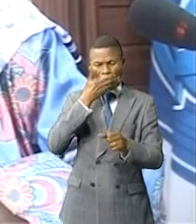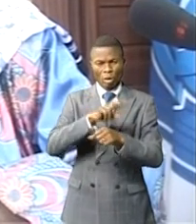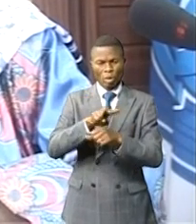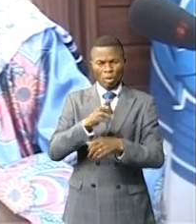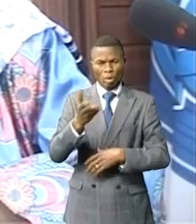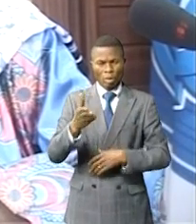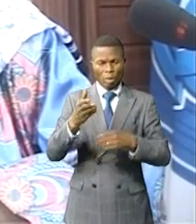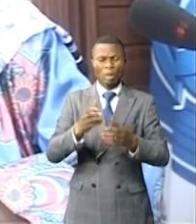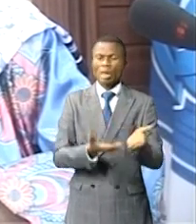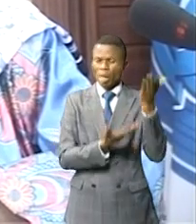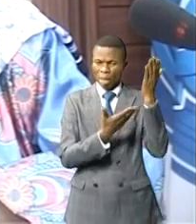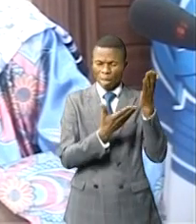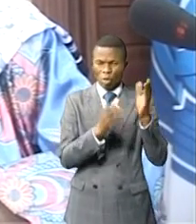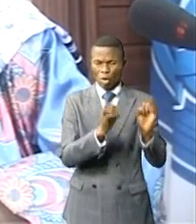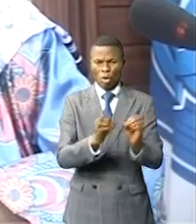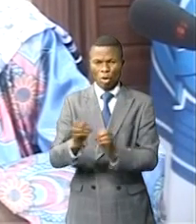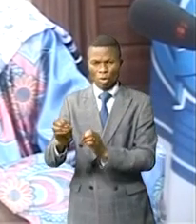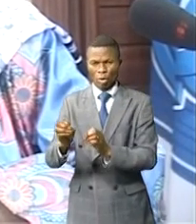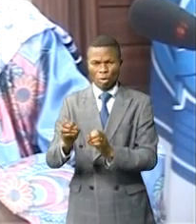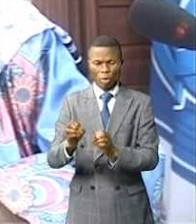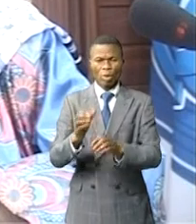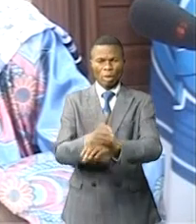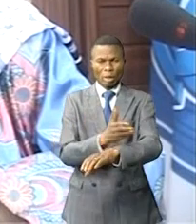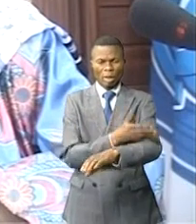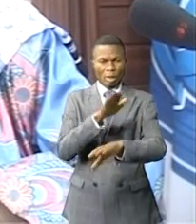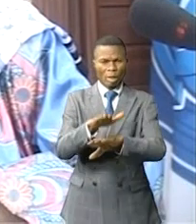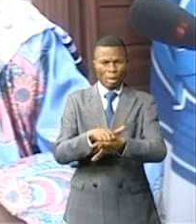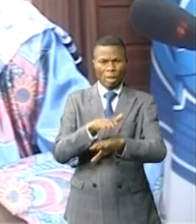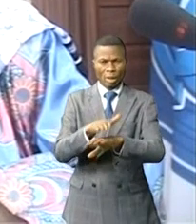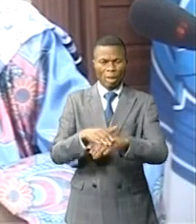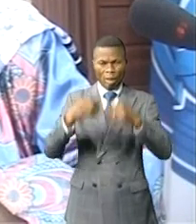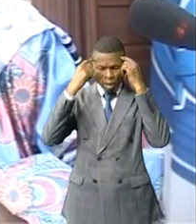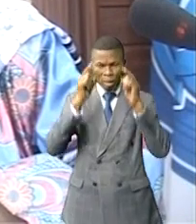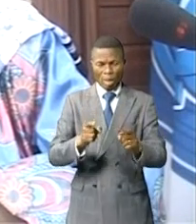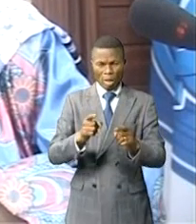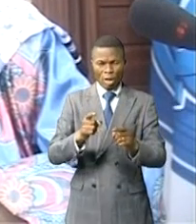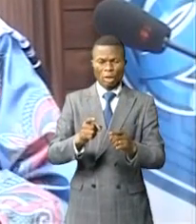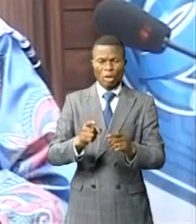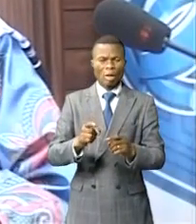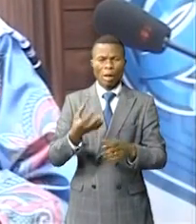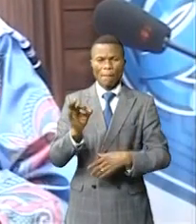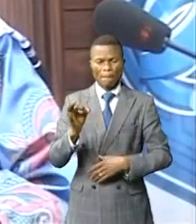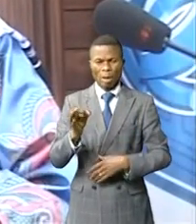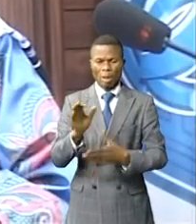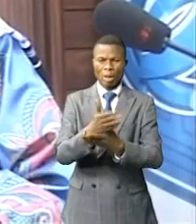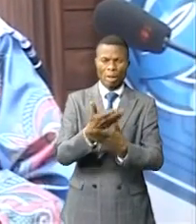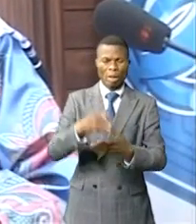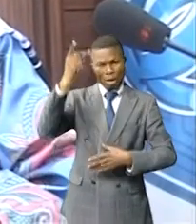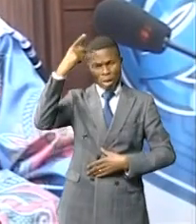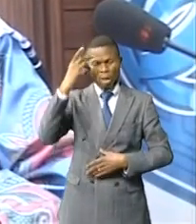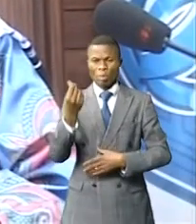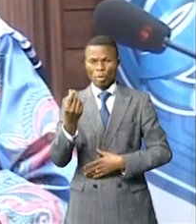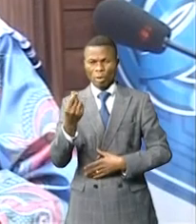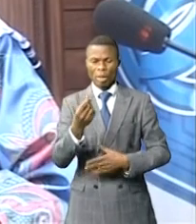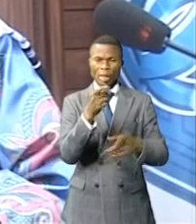La nécessité de procéder à une levée progressive des mesures non conventionnelles entre les politiques monétaires